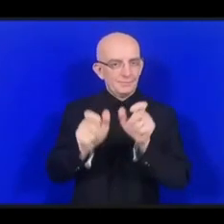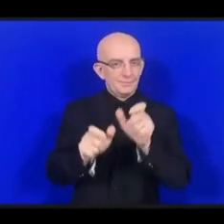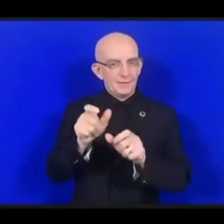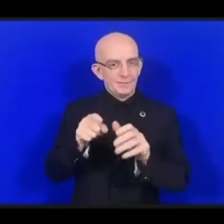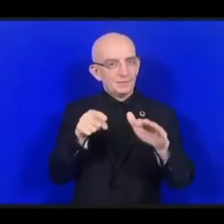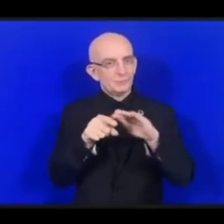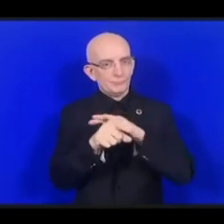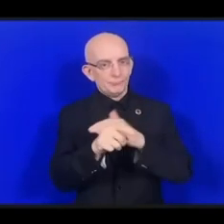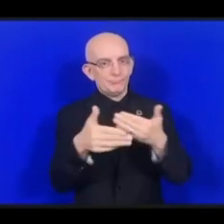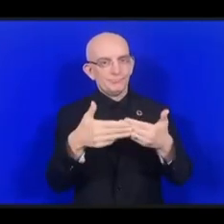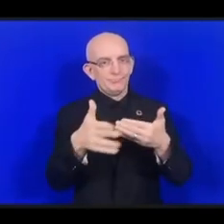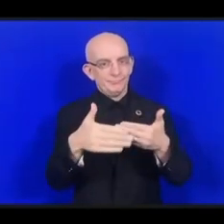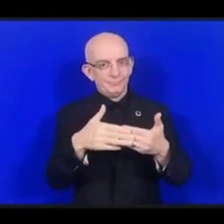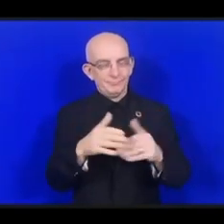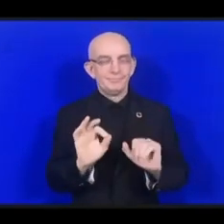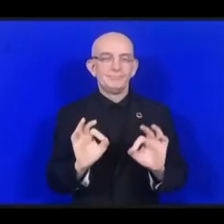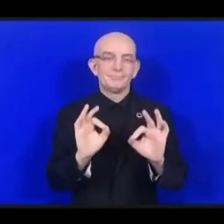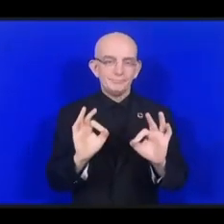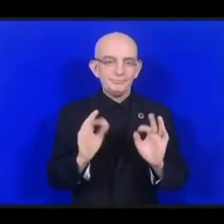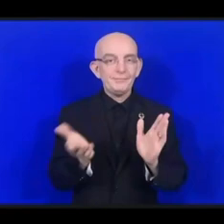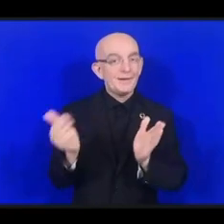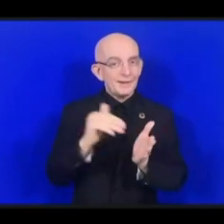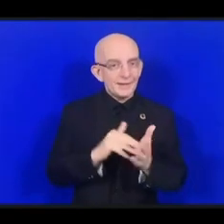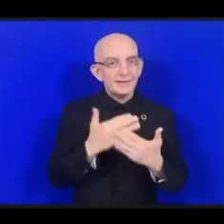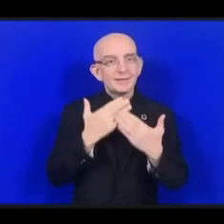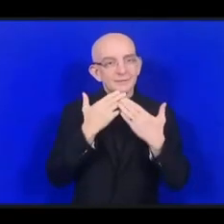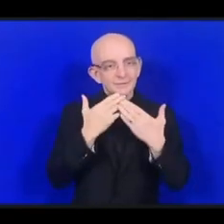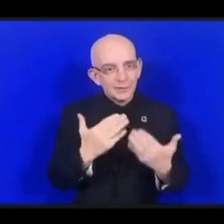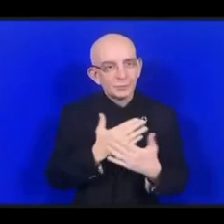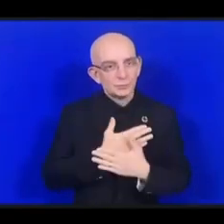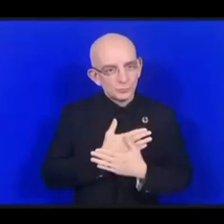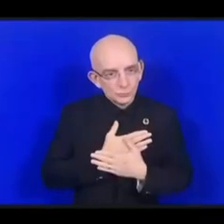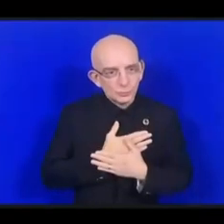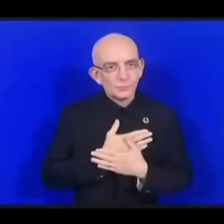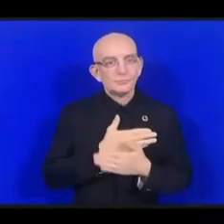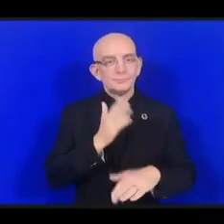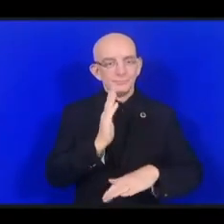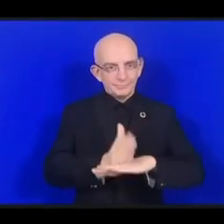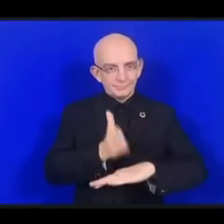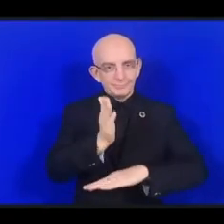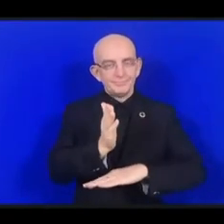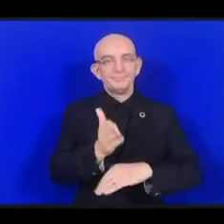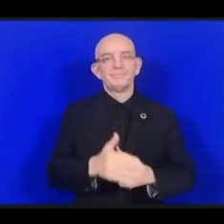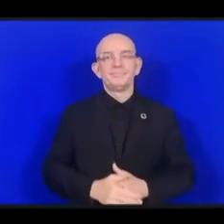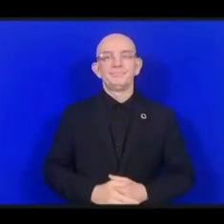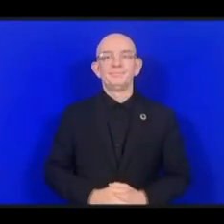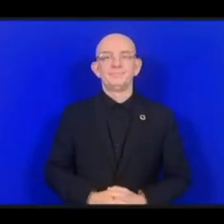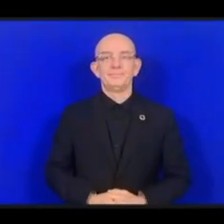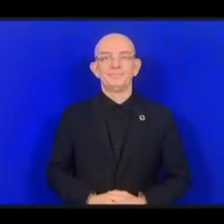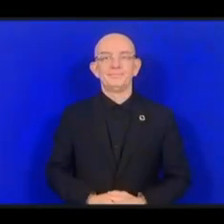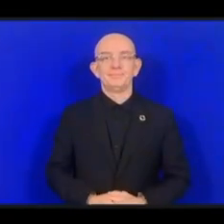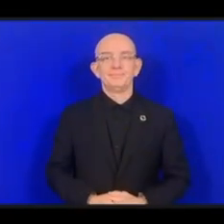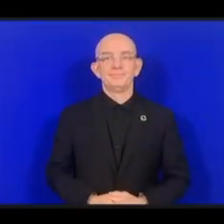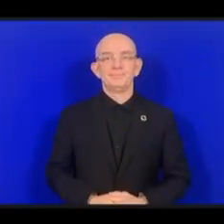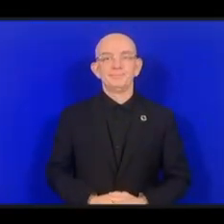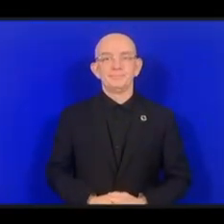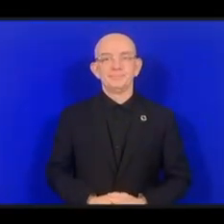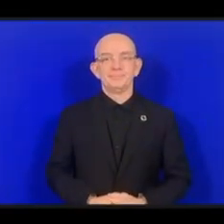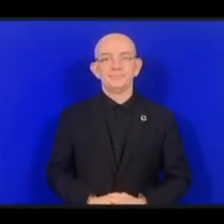谢谢。感谢大家的光临，我们2024年 IGF 见。